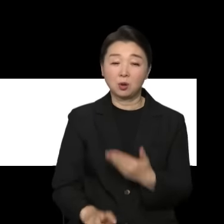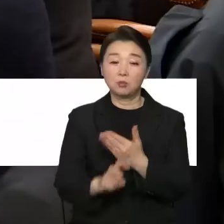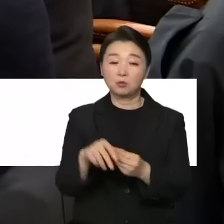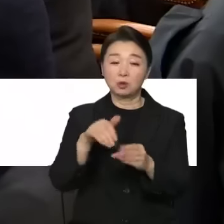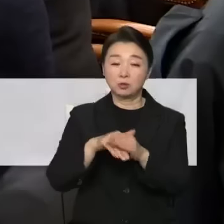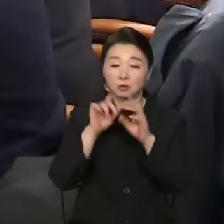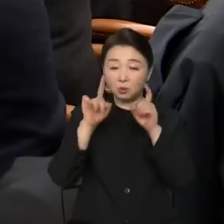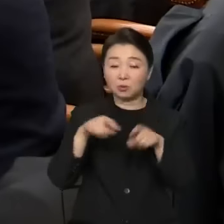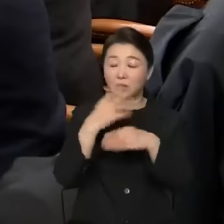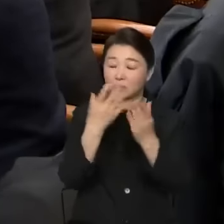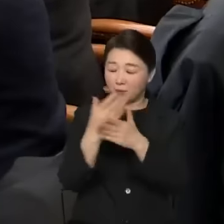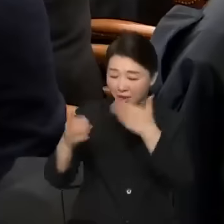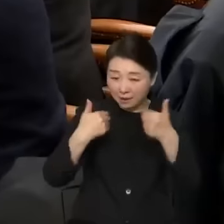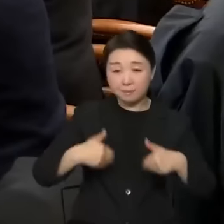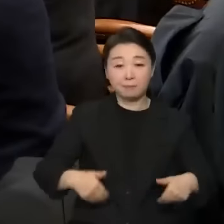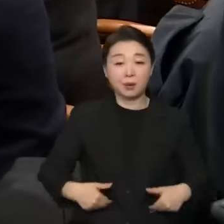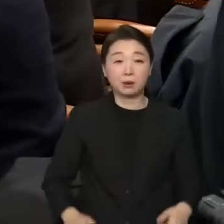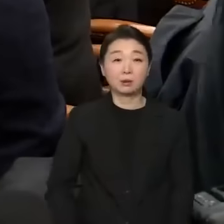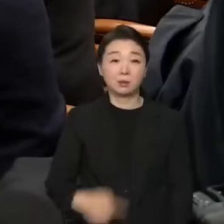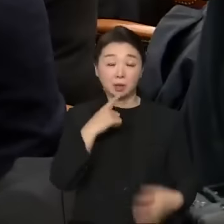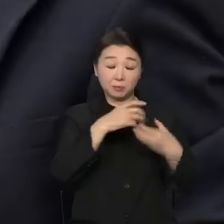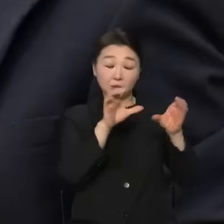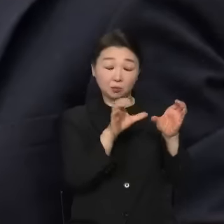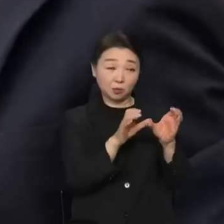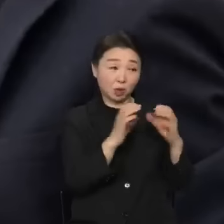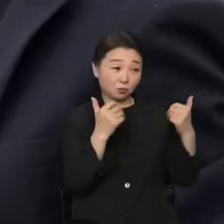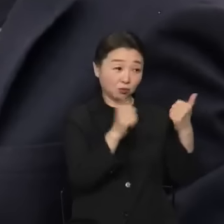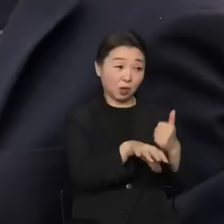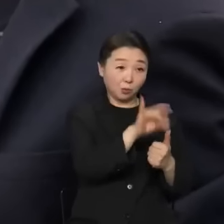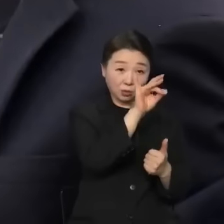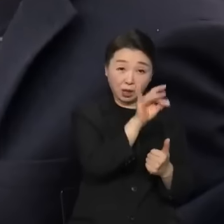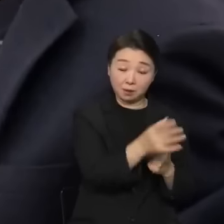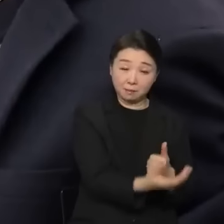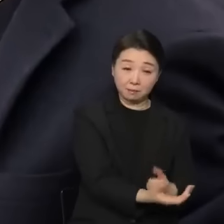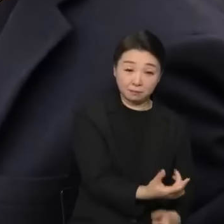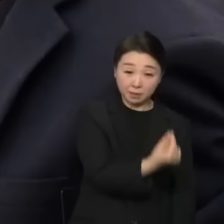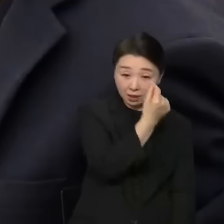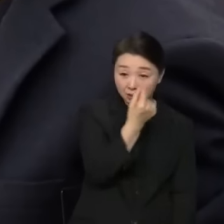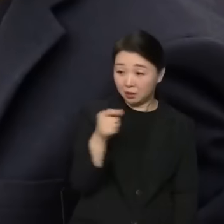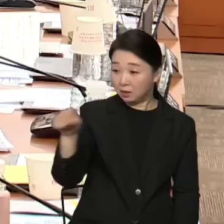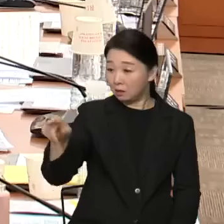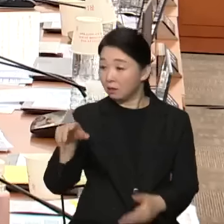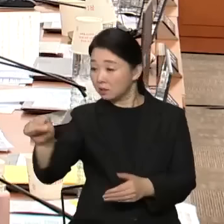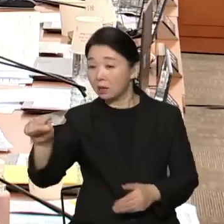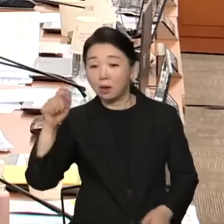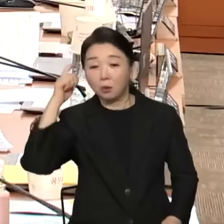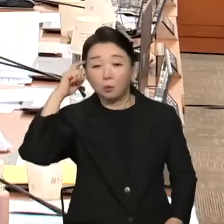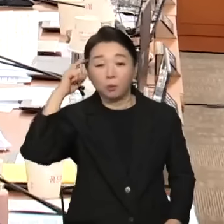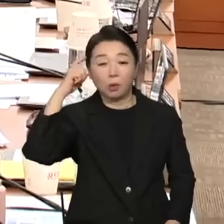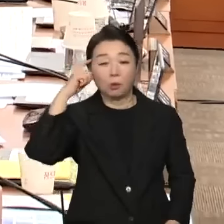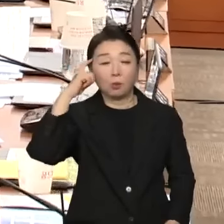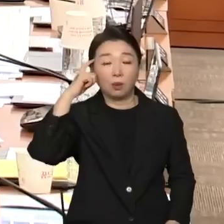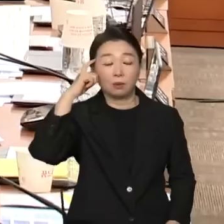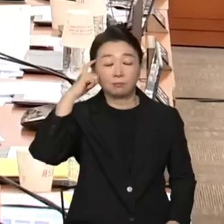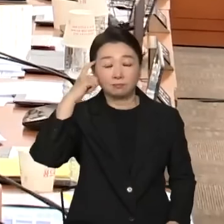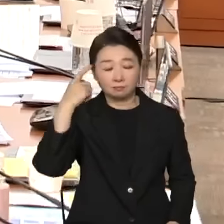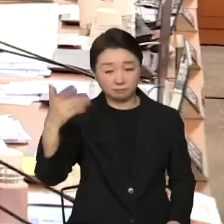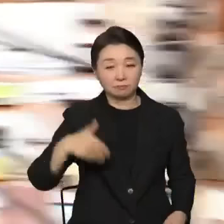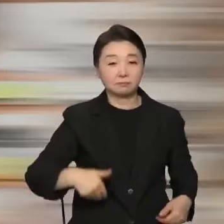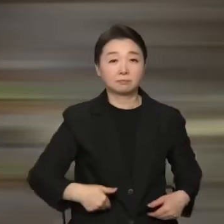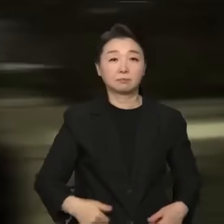파이 민주당은 국회보다 빨리 선관을 장악하려 했던 배경이 뭔지 철저히 따지겠다고